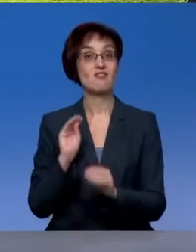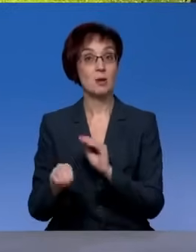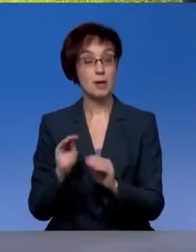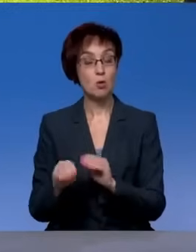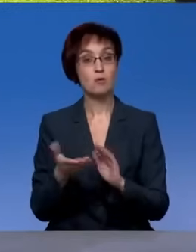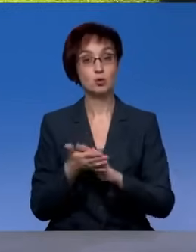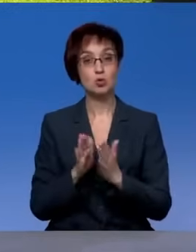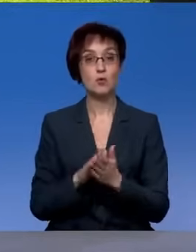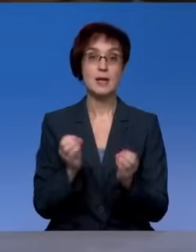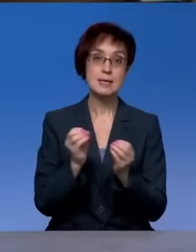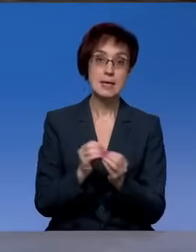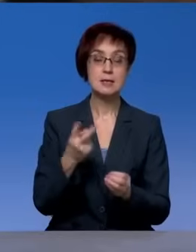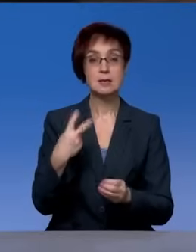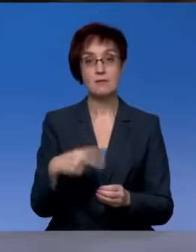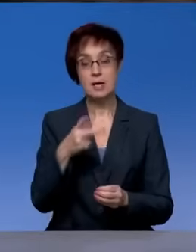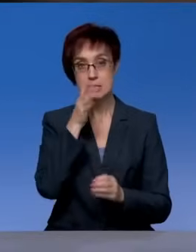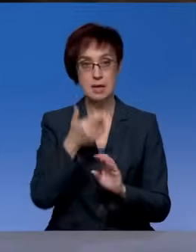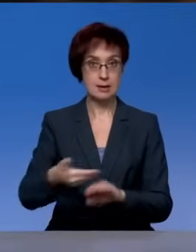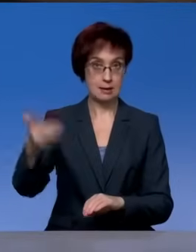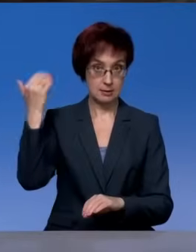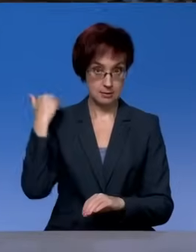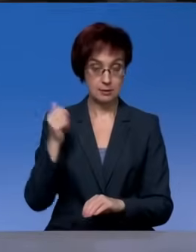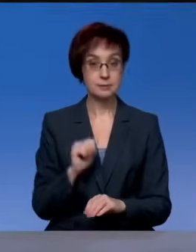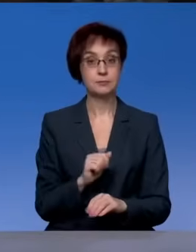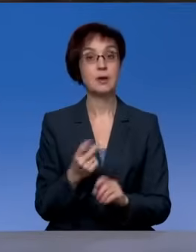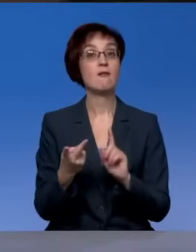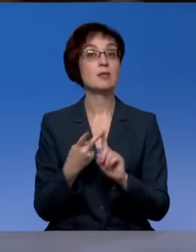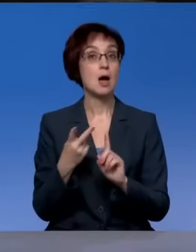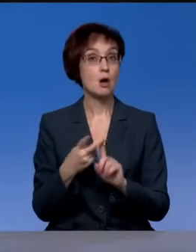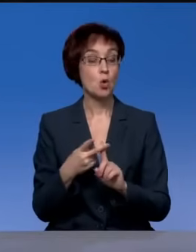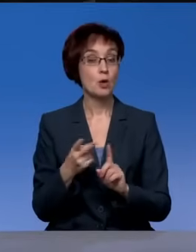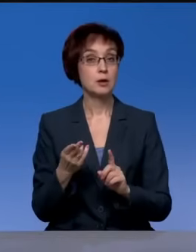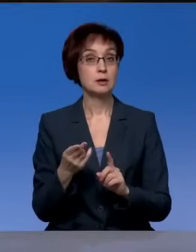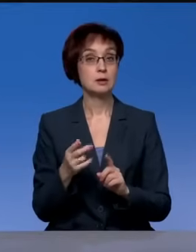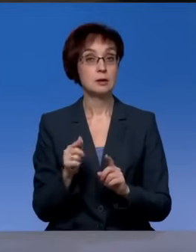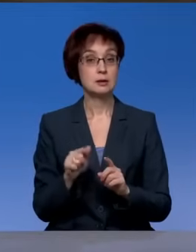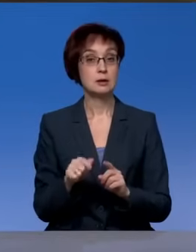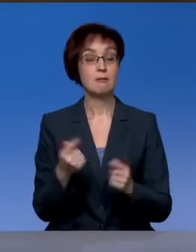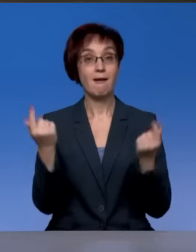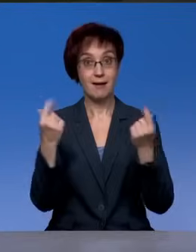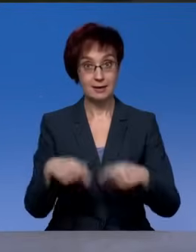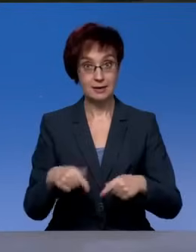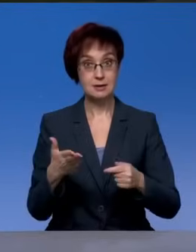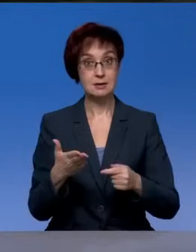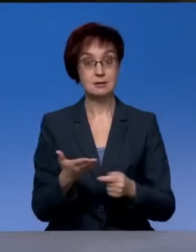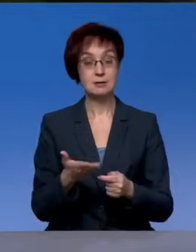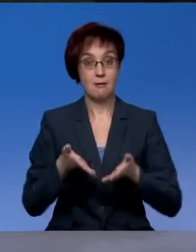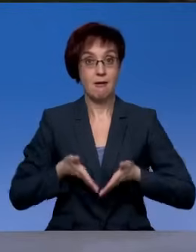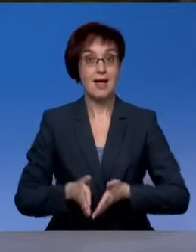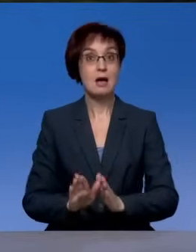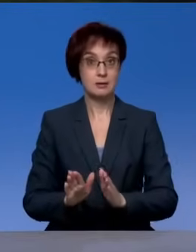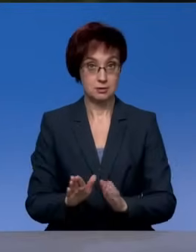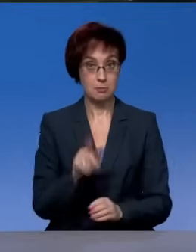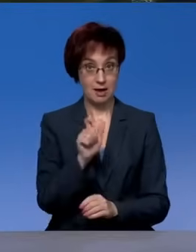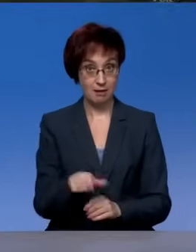назад, 20 лет назад и так далее. И второй момент – это демографический кризис. Его не все видят, не все замечают,